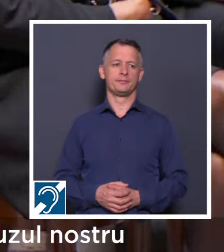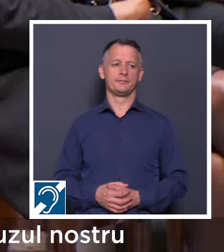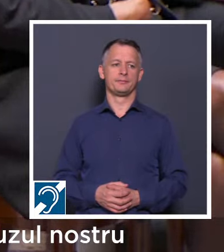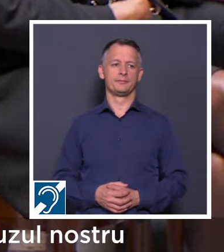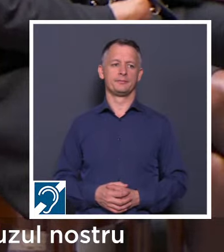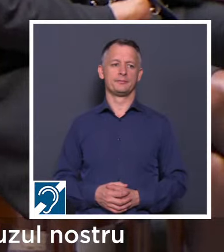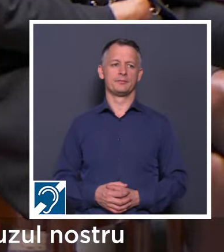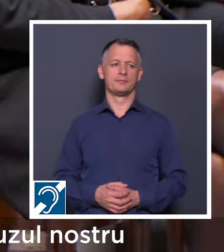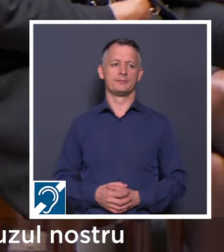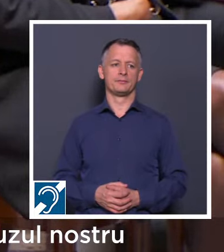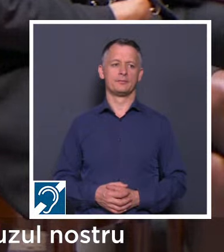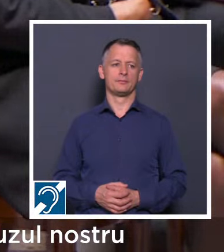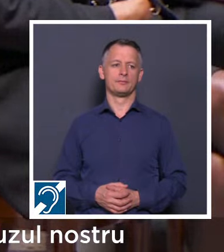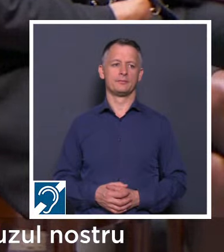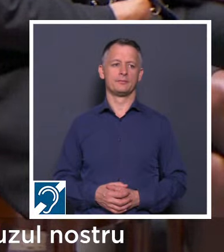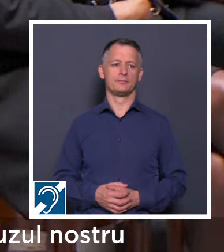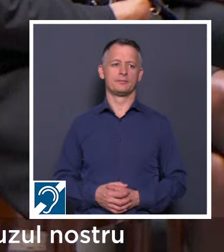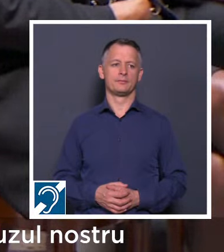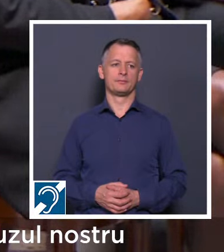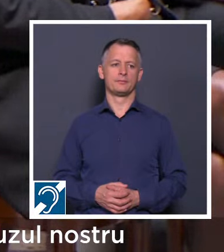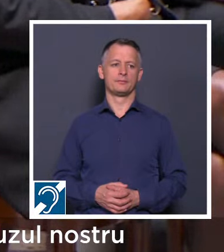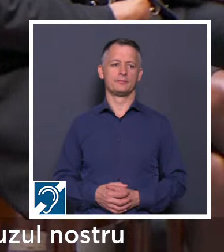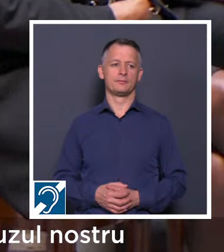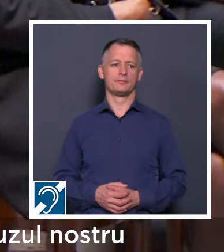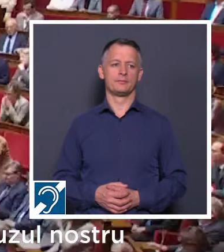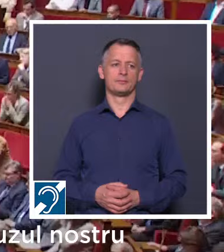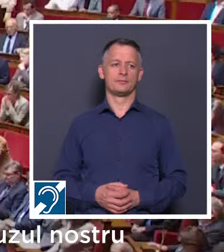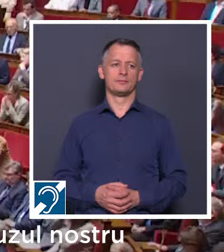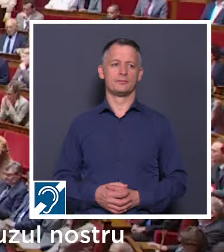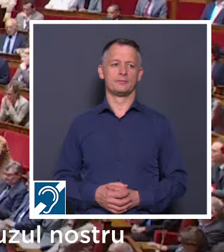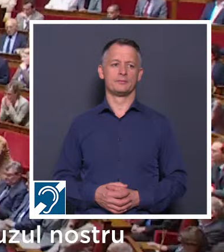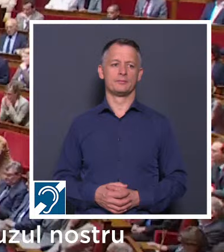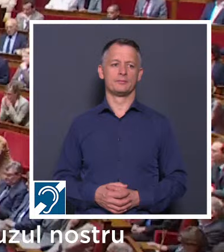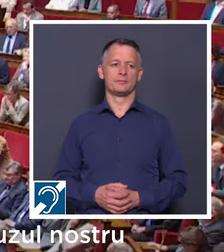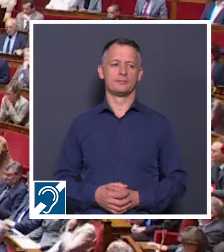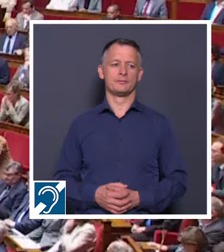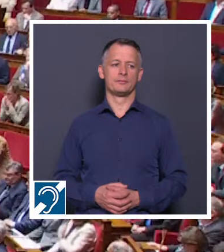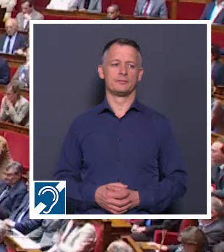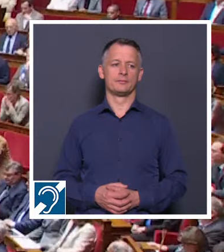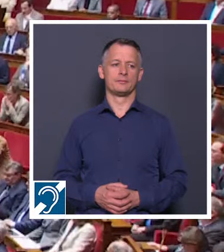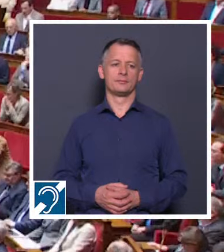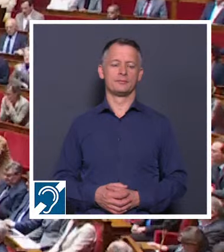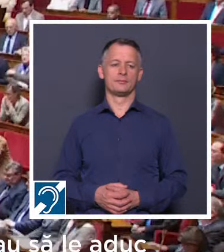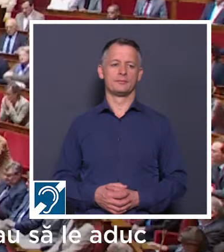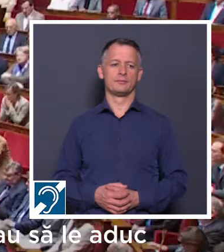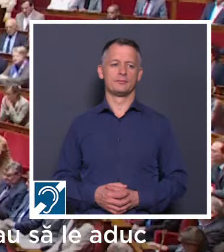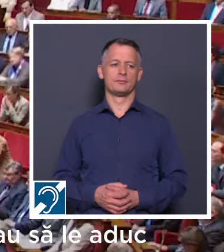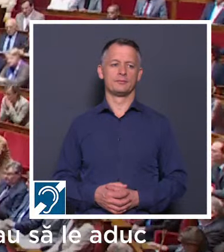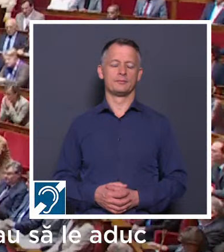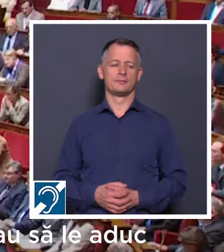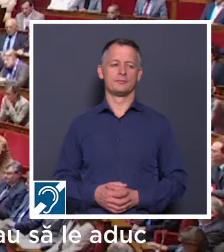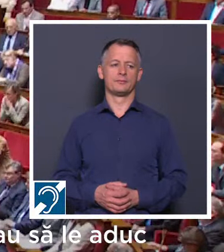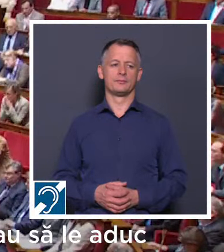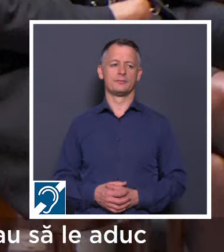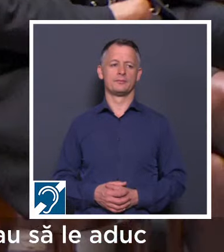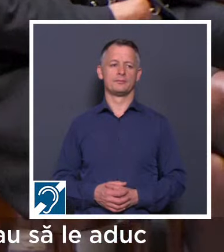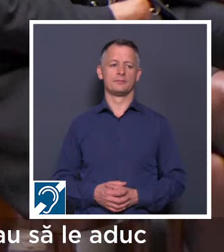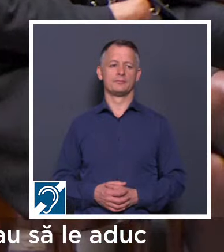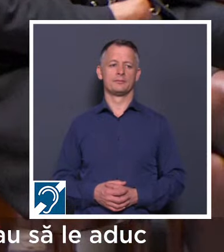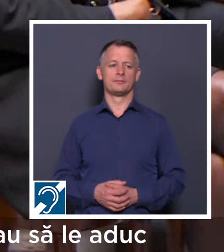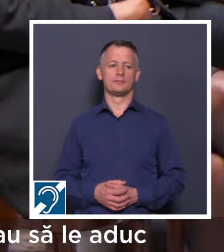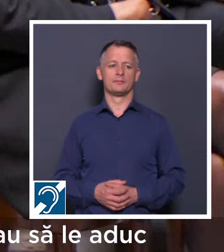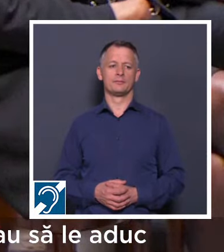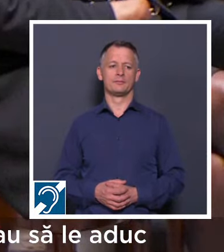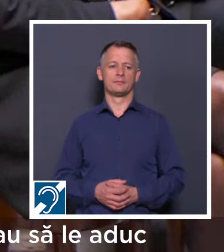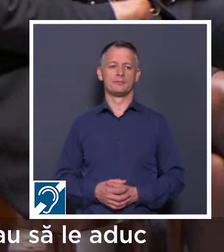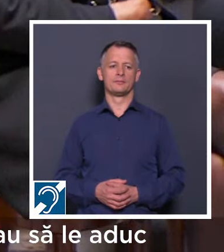justice. C'est le refus de l'impunité sur lequel on a tiré. À mon tour, au nom du